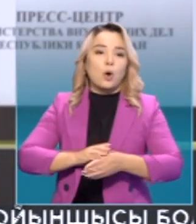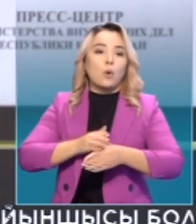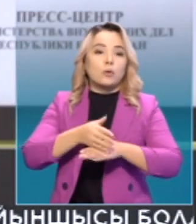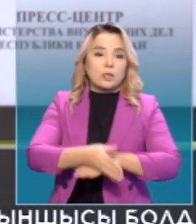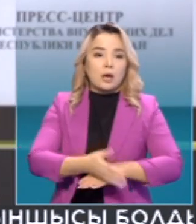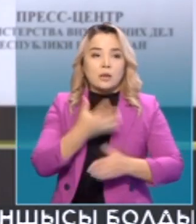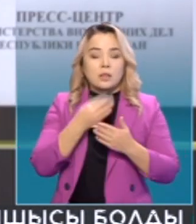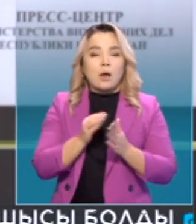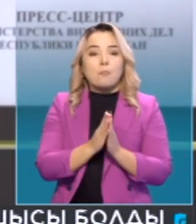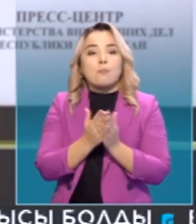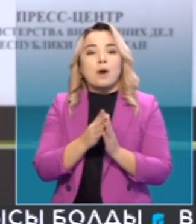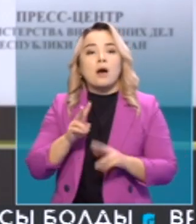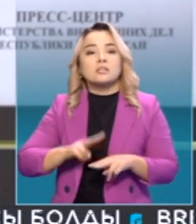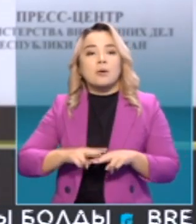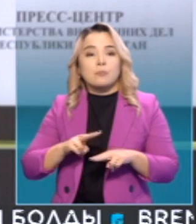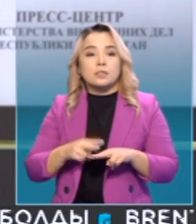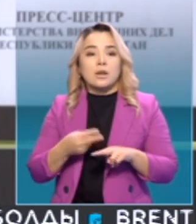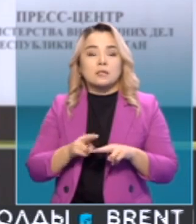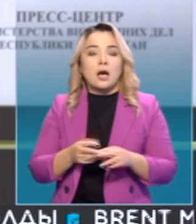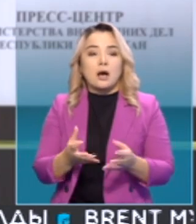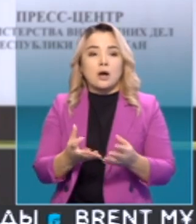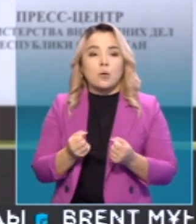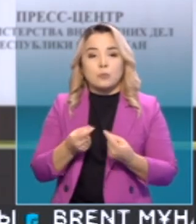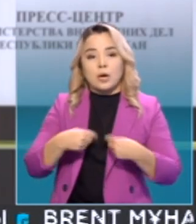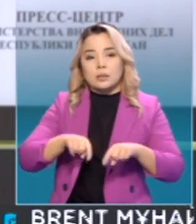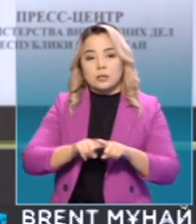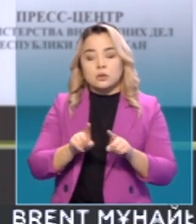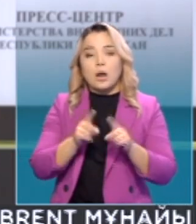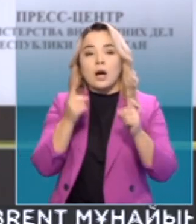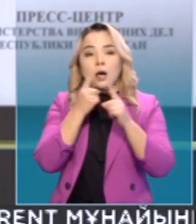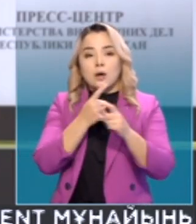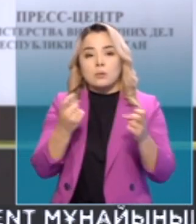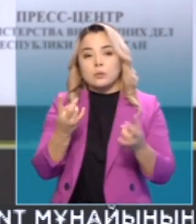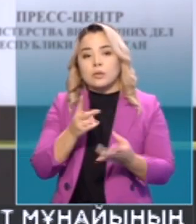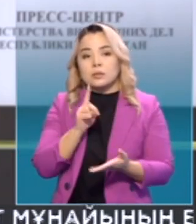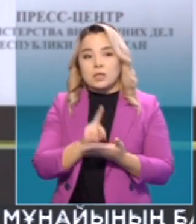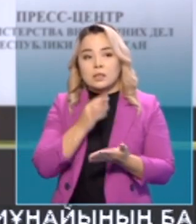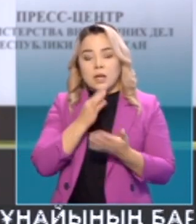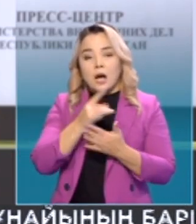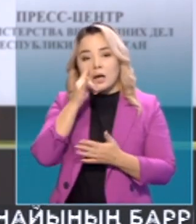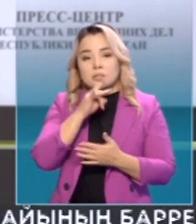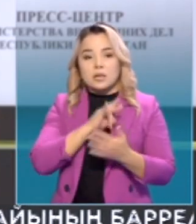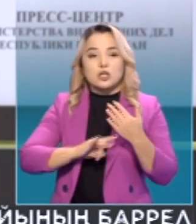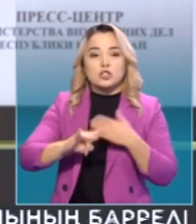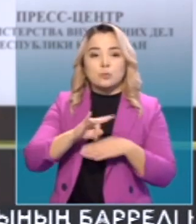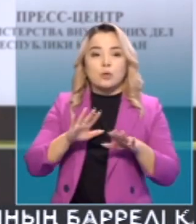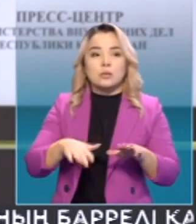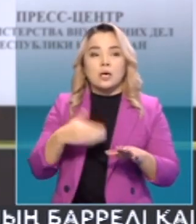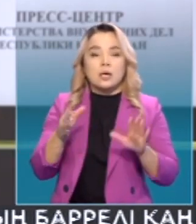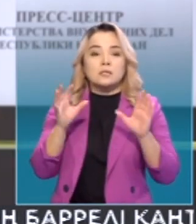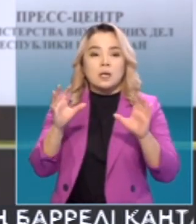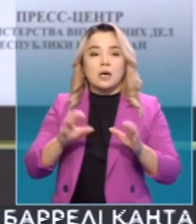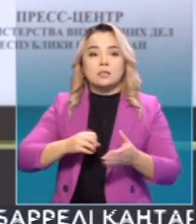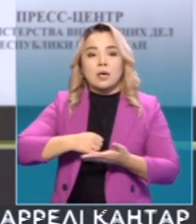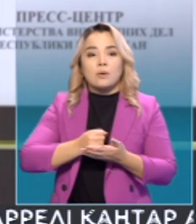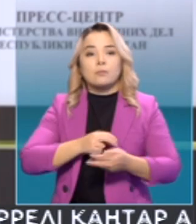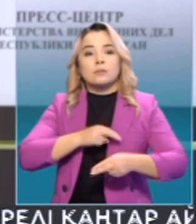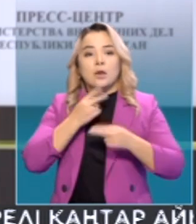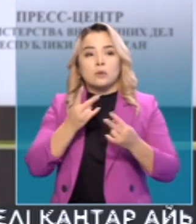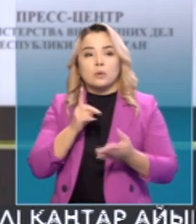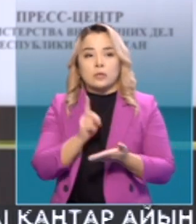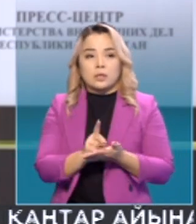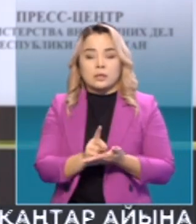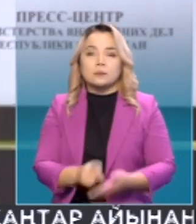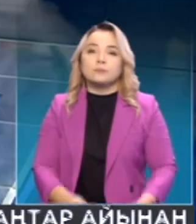өздерінің паспорттық деректерін қабылдаушы тарапқа хабарлауы және Қазақстан Республикасының заңнамасын сақтауы тиіс.